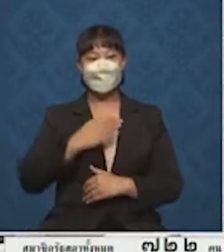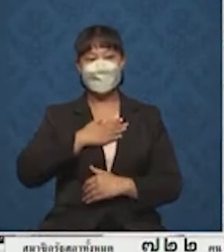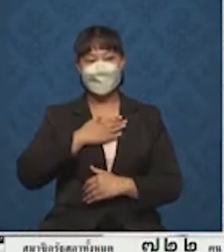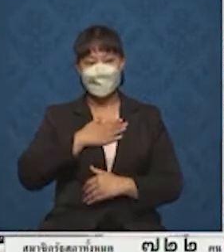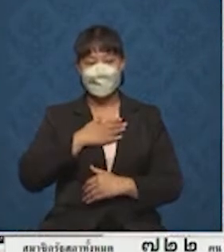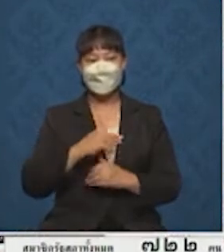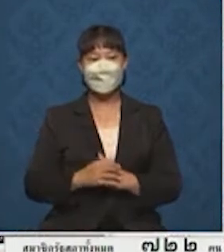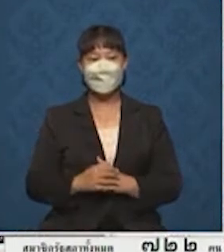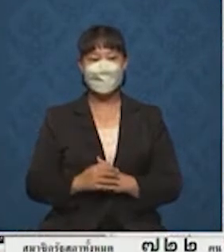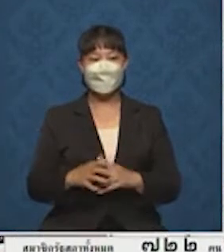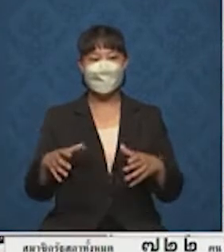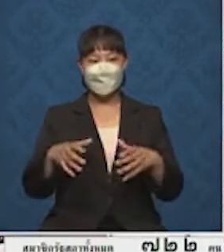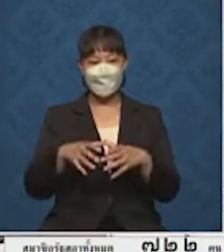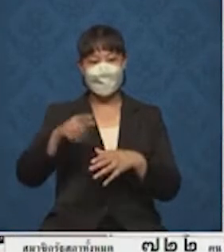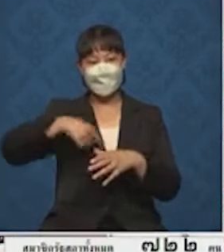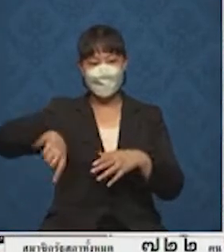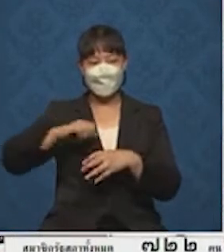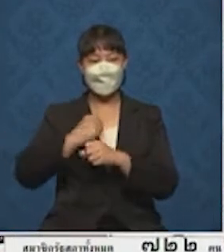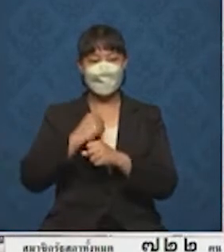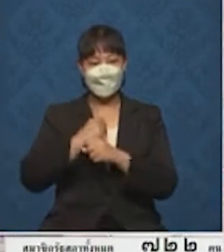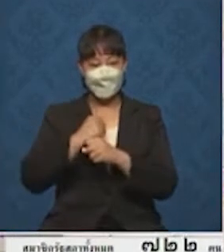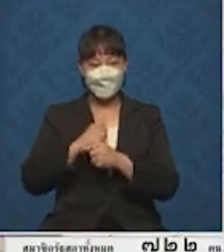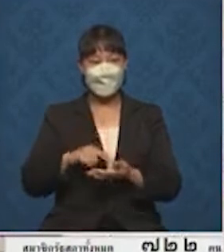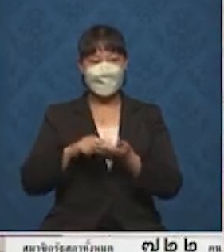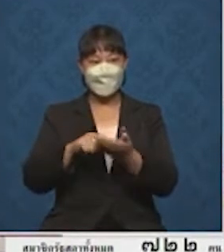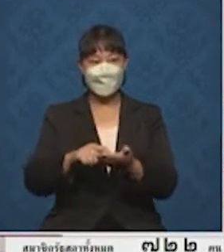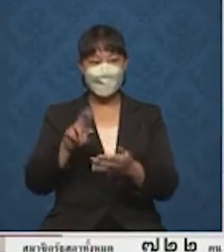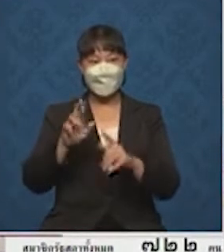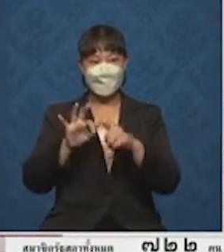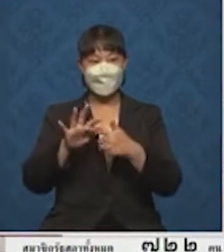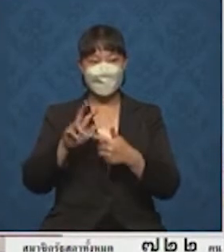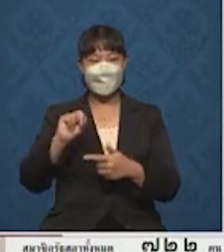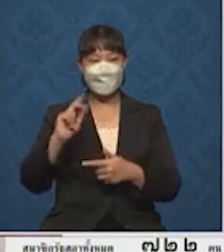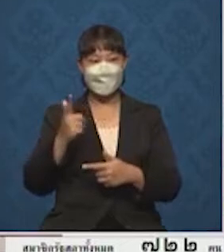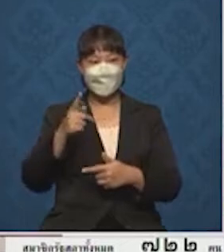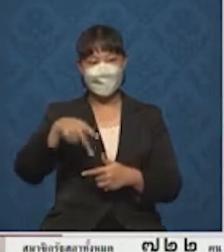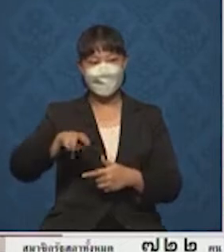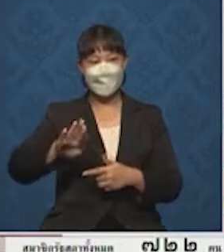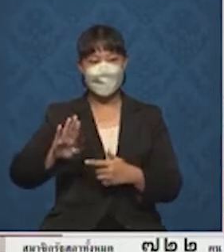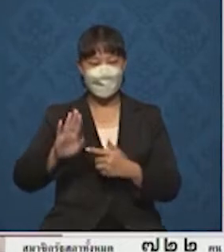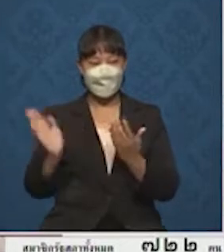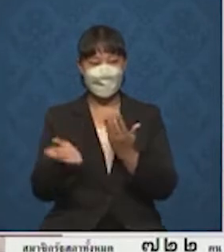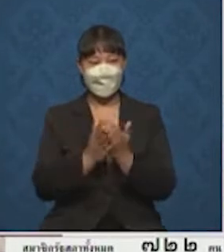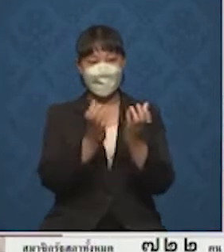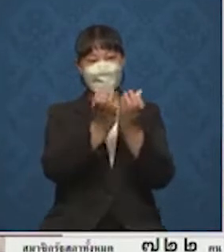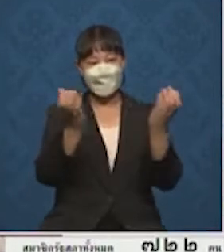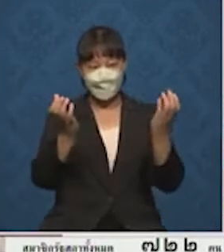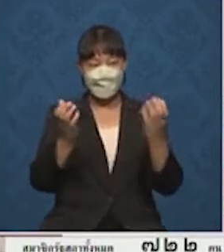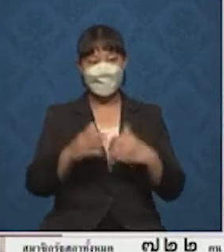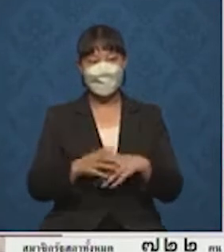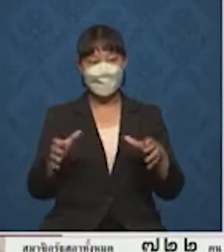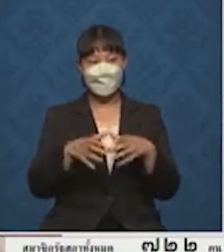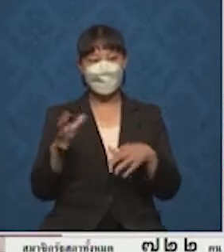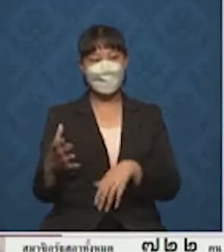ผมและคณะได้เป็นผู้เสนอร่างพระรชิัญติประกอบรฐมนูลว่าโดยพักกเมือง